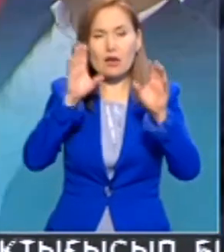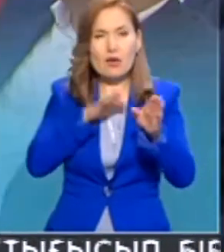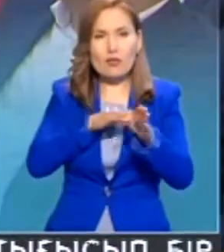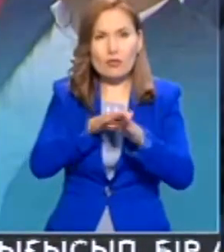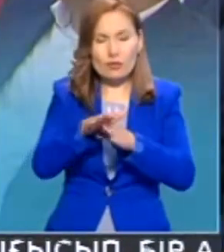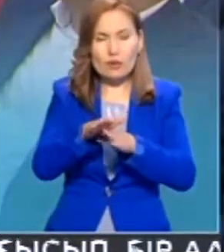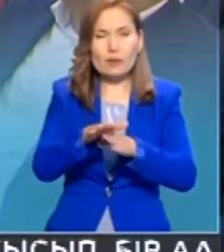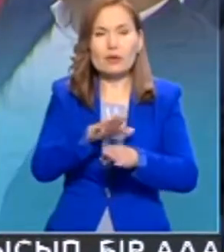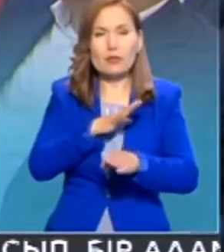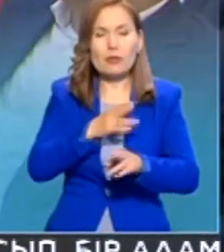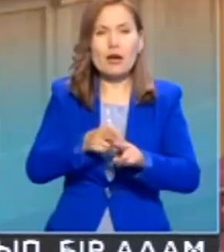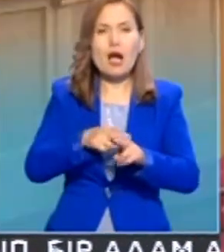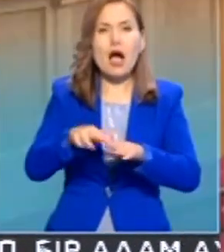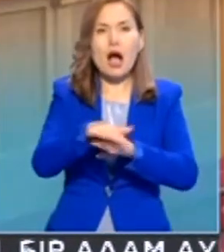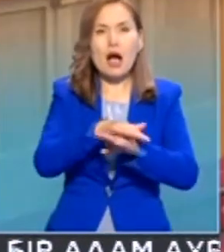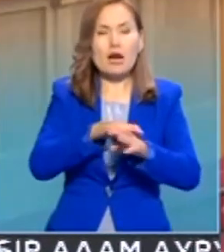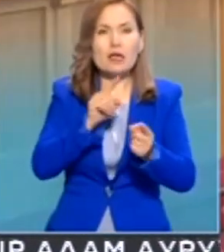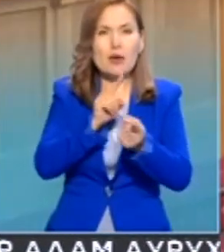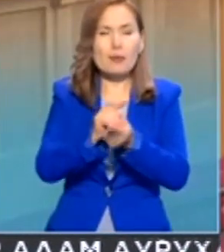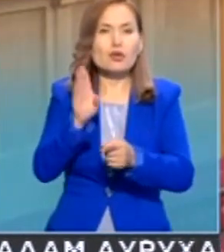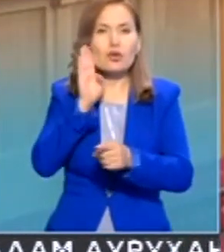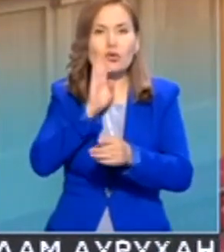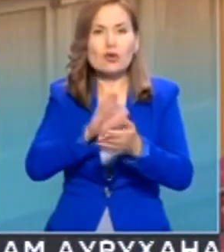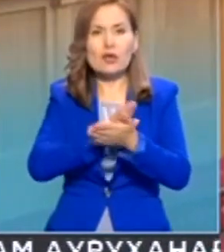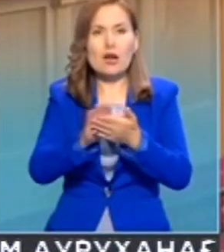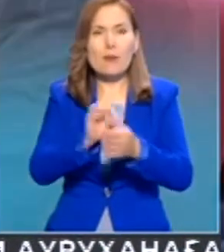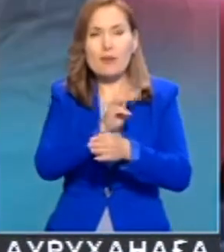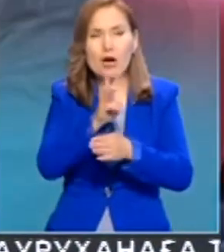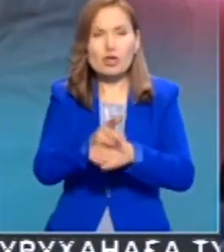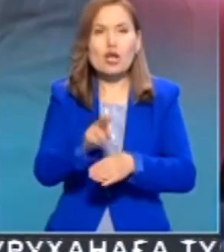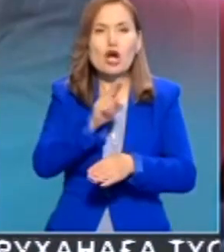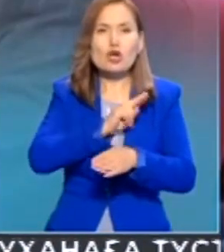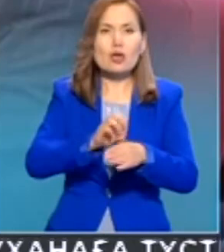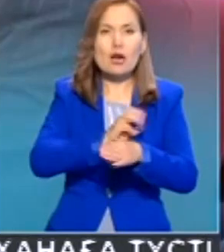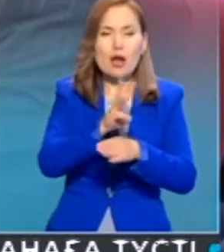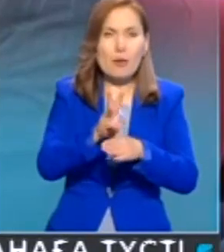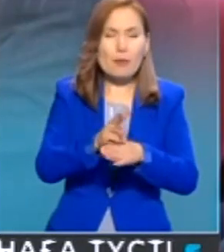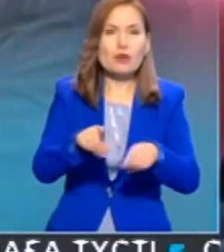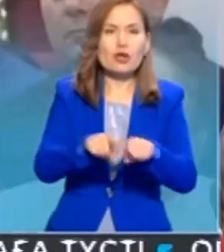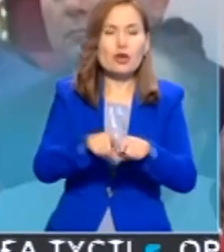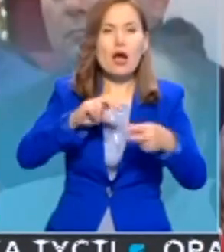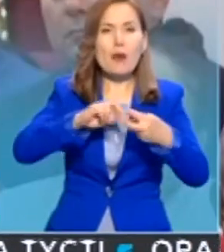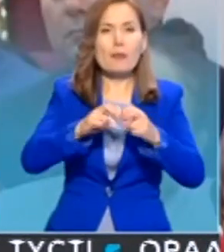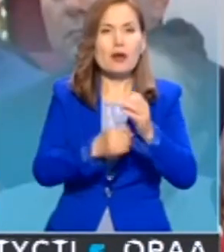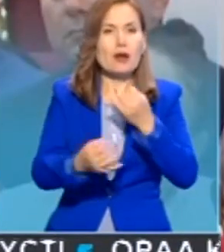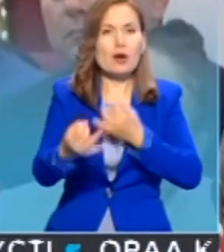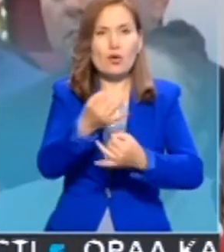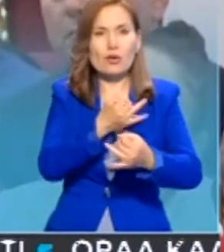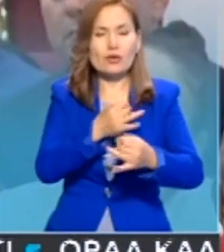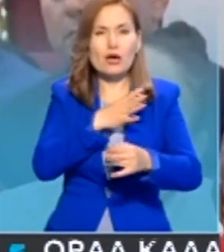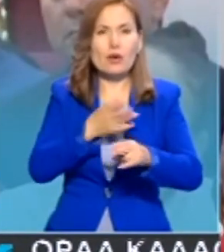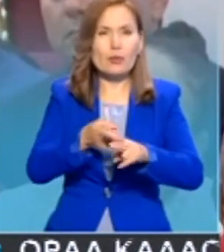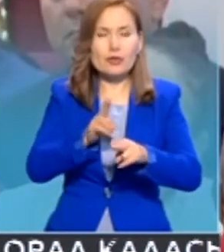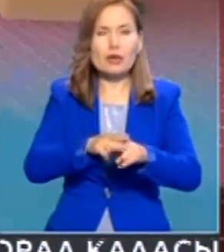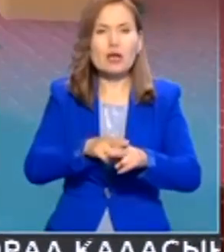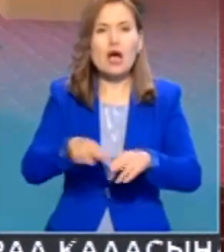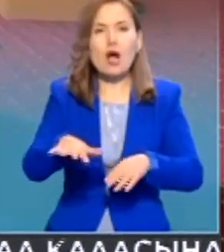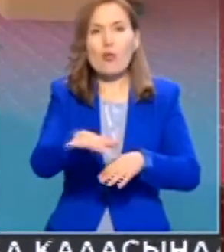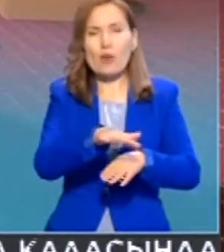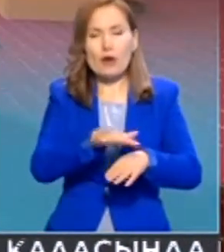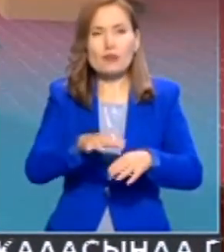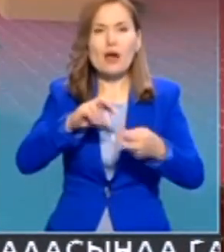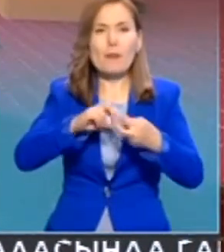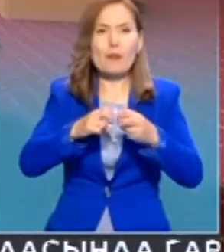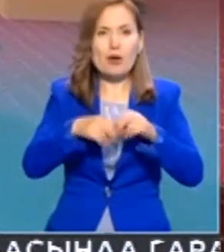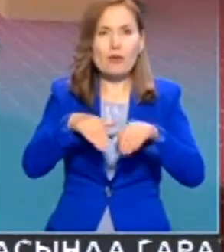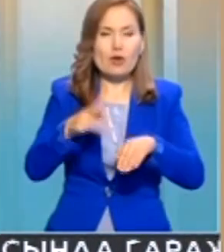келеді. Халықпен кездесуде ауыз сумен қамтамасыз ету, жұмыссыздық, жемшөп тапшылығы сияқты бірқатар әлеуметтік мәселе сөз болды. Өңірдегі ахуал